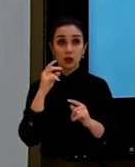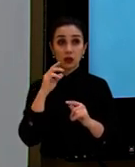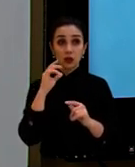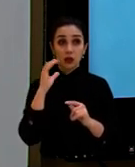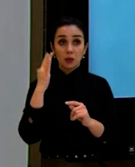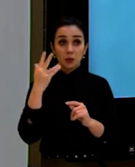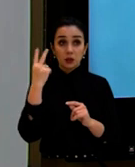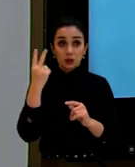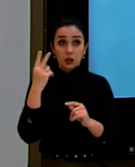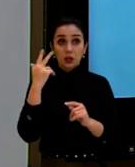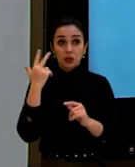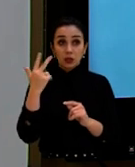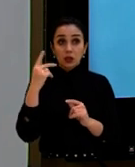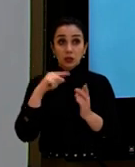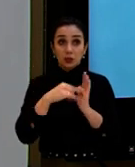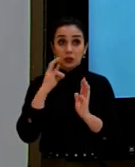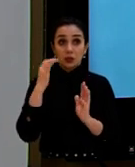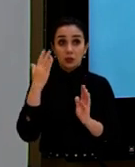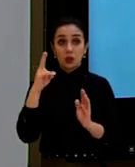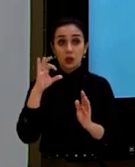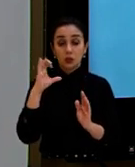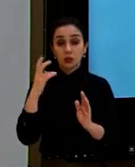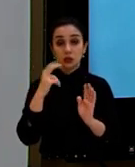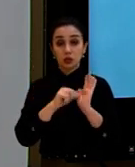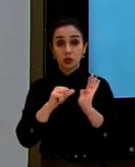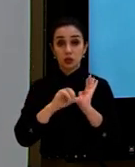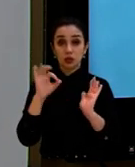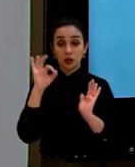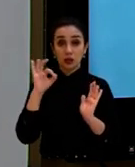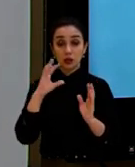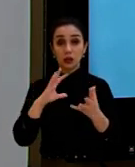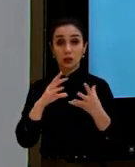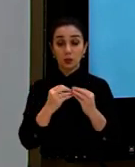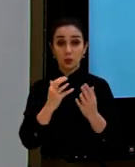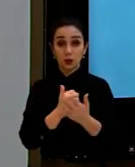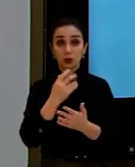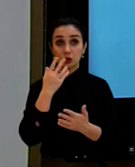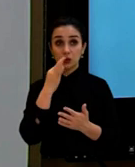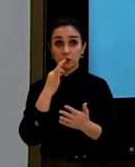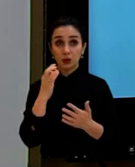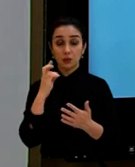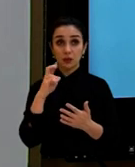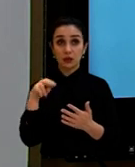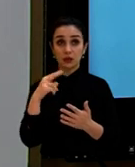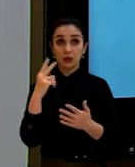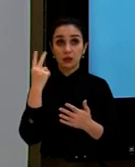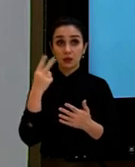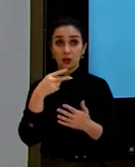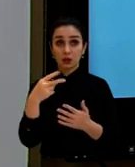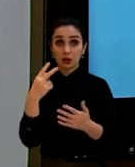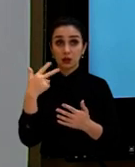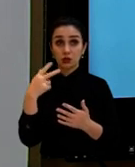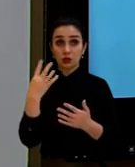3 умноженное на 5 и косинус 60 градусов. Получаем выражение BD в квадрате